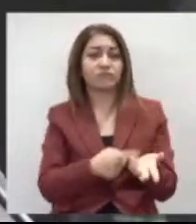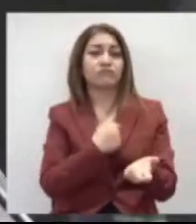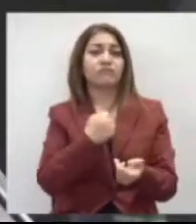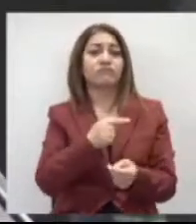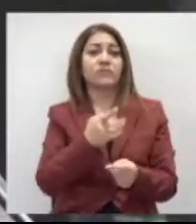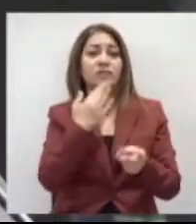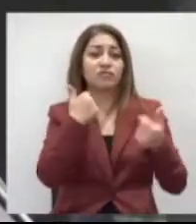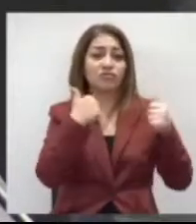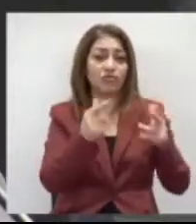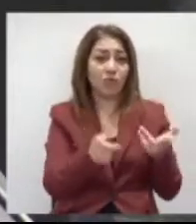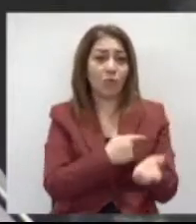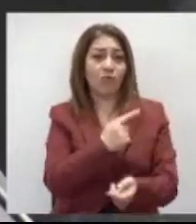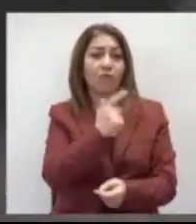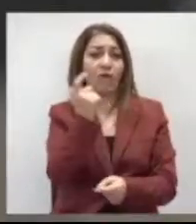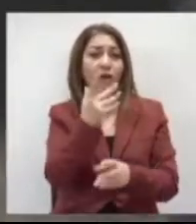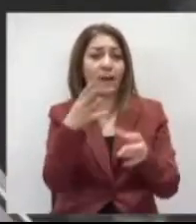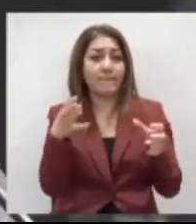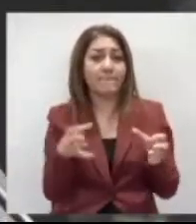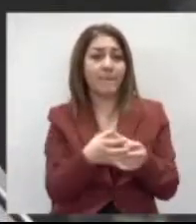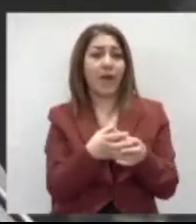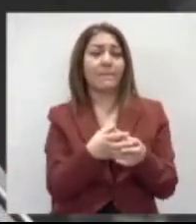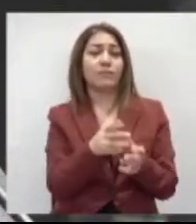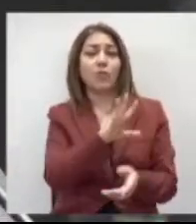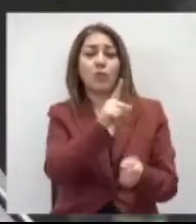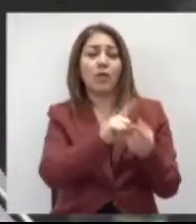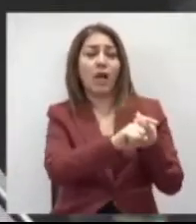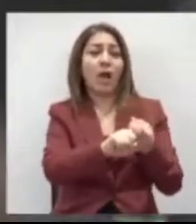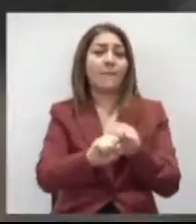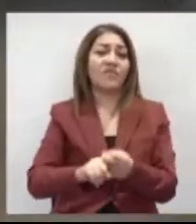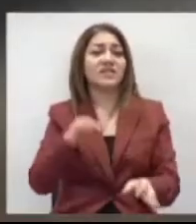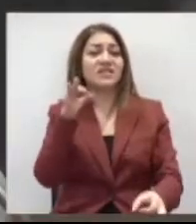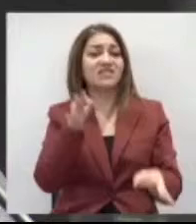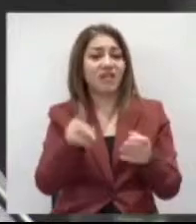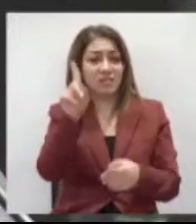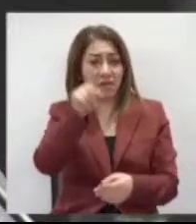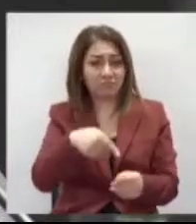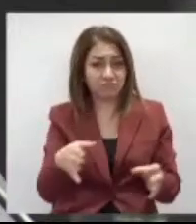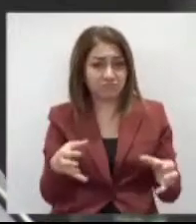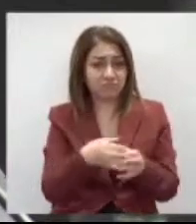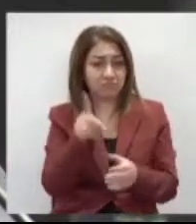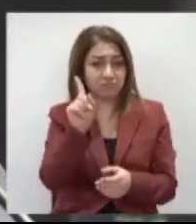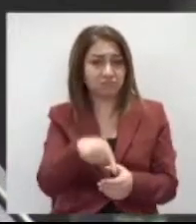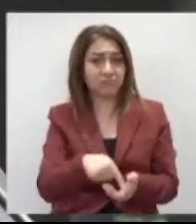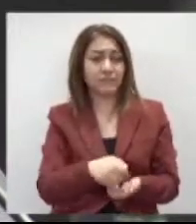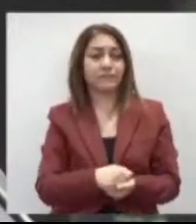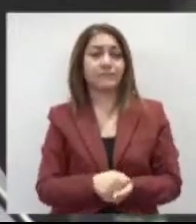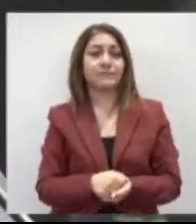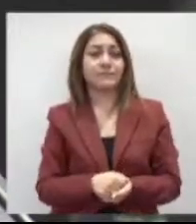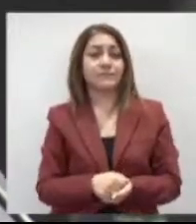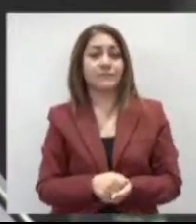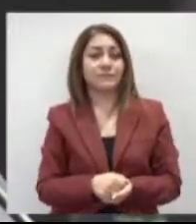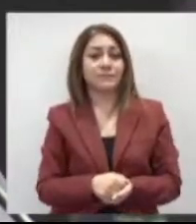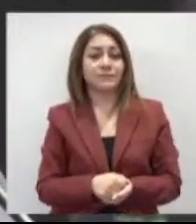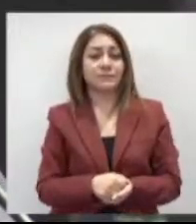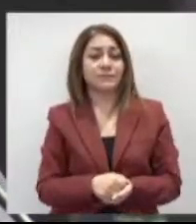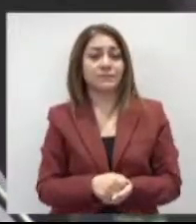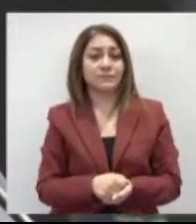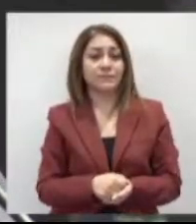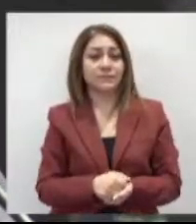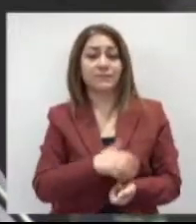օրենսդիրին, թե անկախ մարմիններին, թե նույն դատական իշխանությանը, ինքնավար մարմիններին,